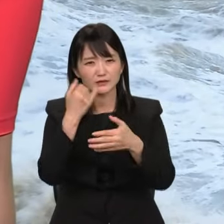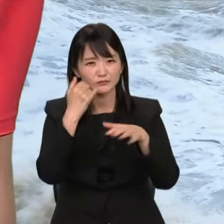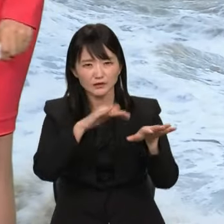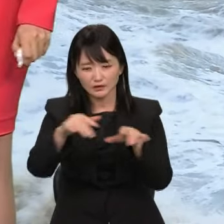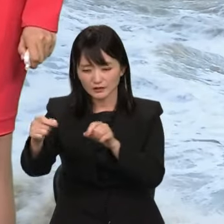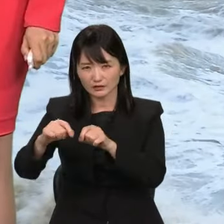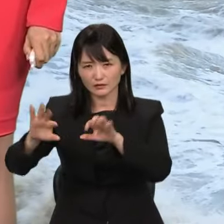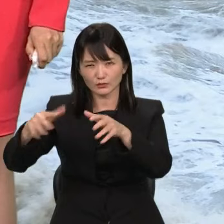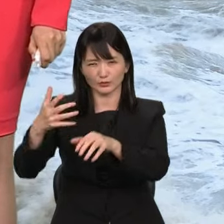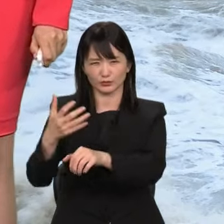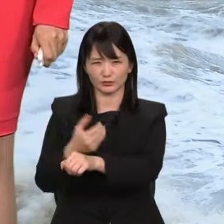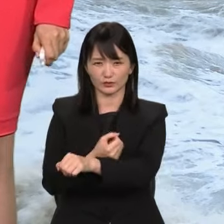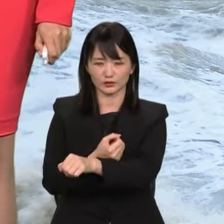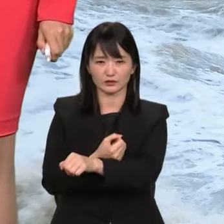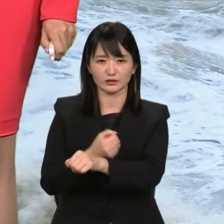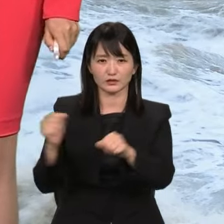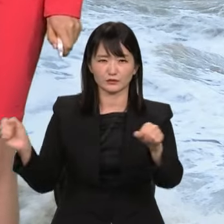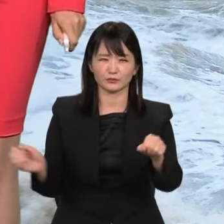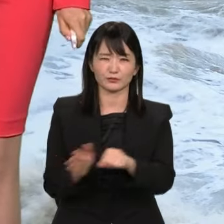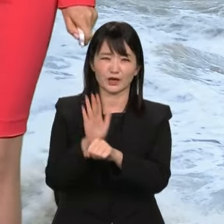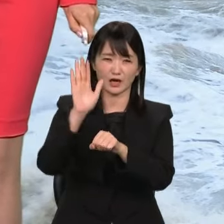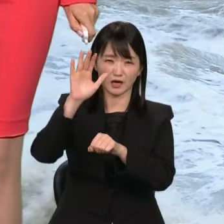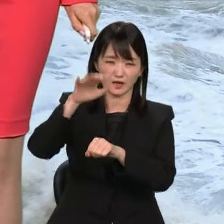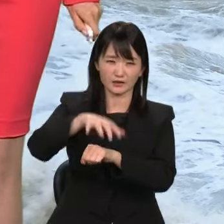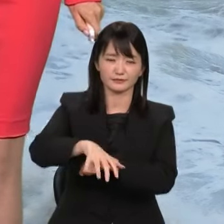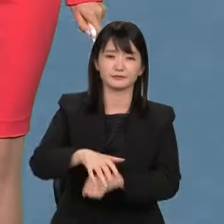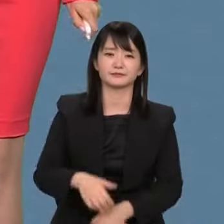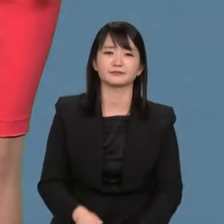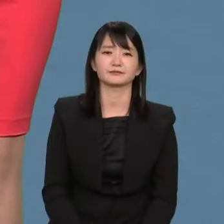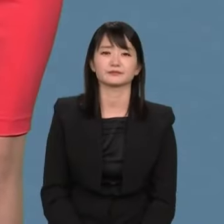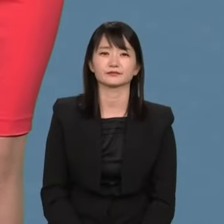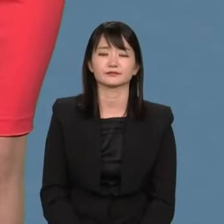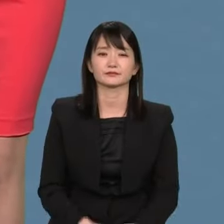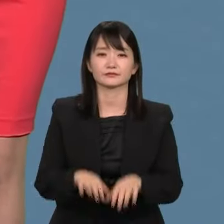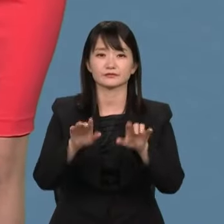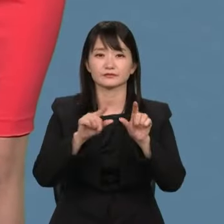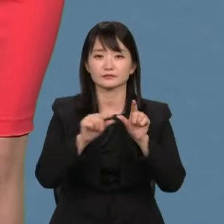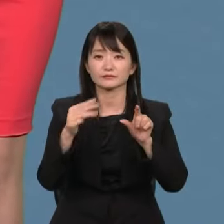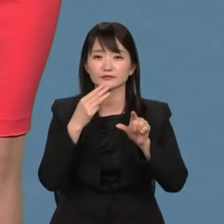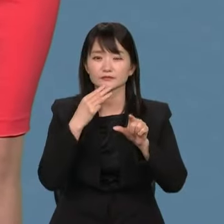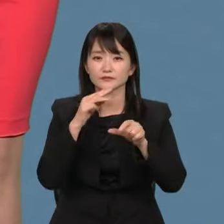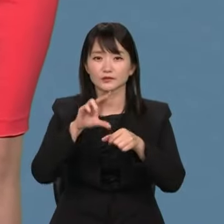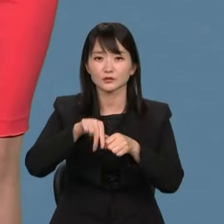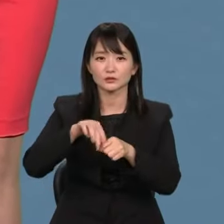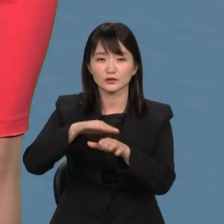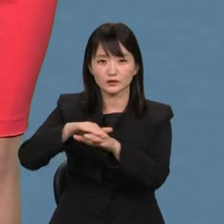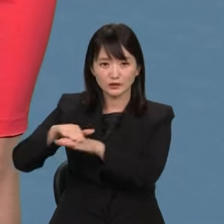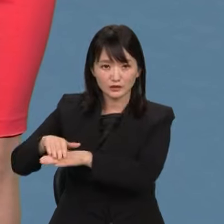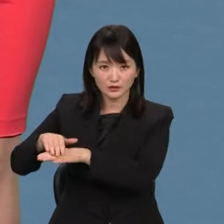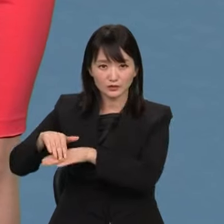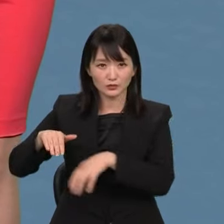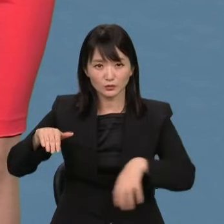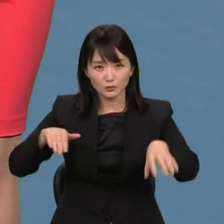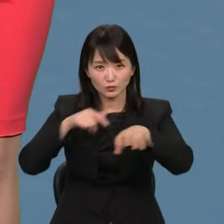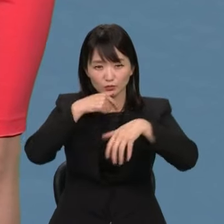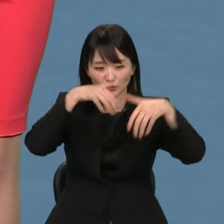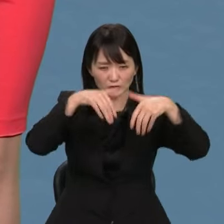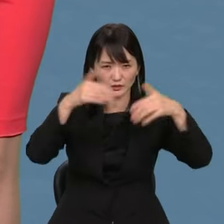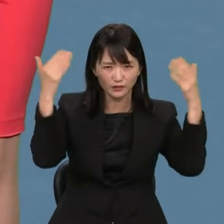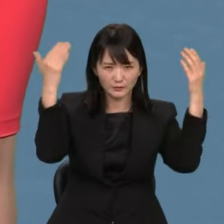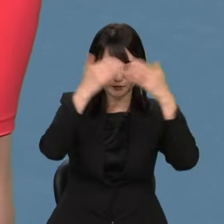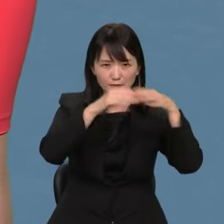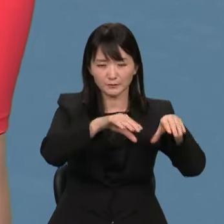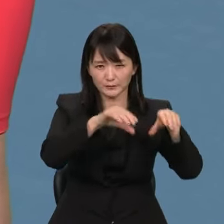해안가에는 바람이 강하게 불고 높은 너울도 밀려오겠습니다. 오늘 일부 수도권을 제외하고 내렸던 비는 밤사이